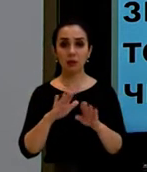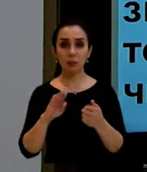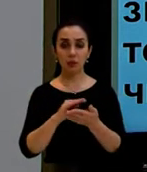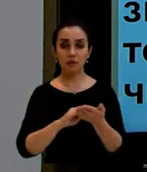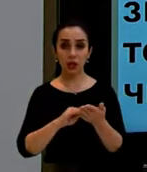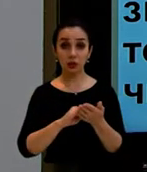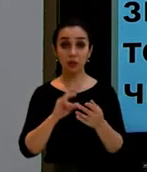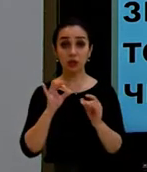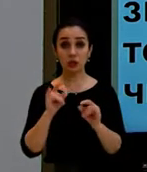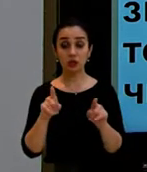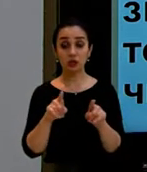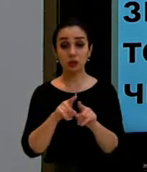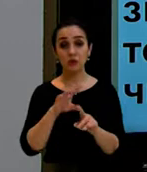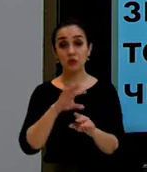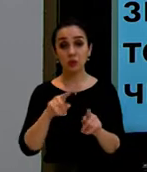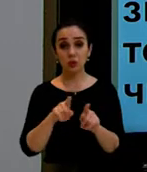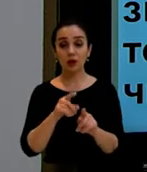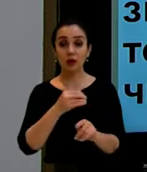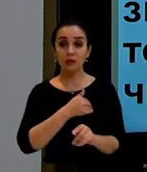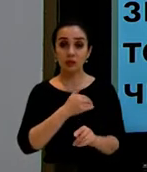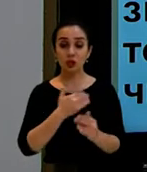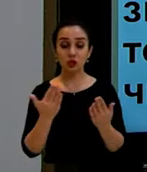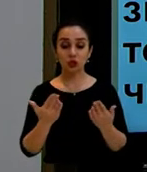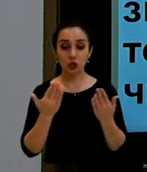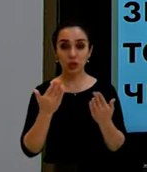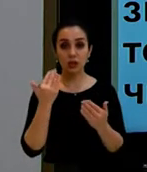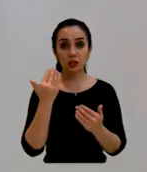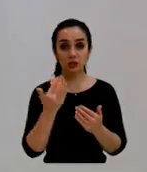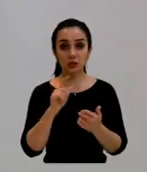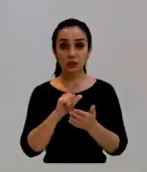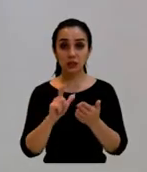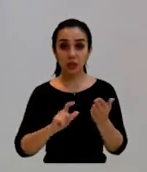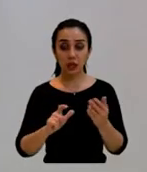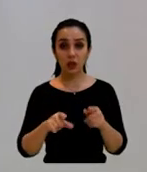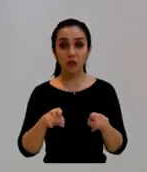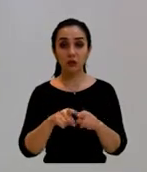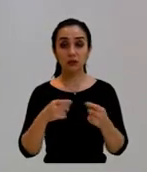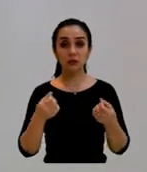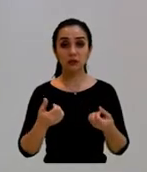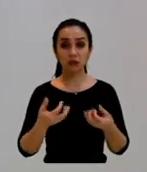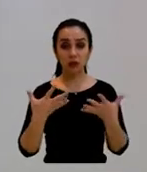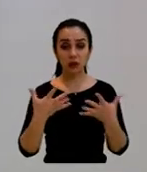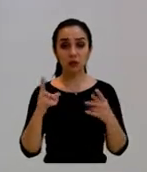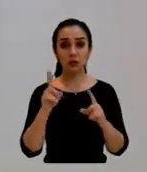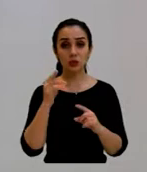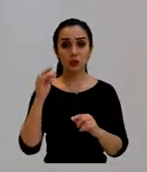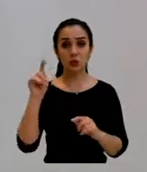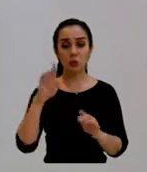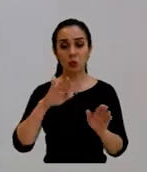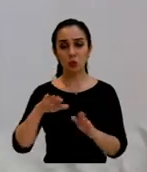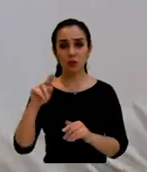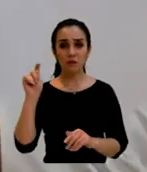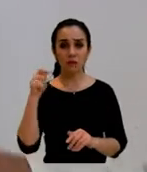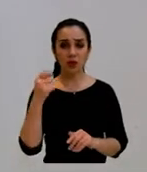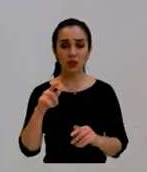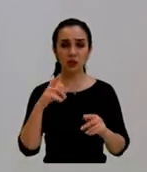же хотелось читать Рубцова». Много было ярких поэтов, особенно послевоенные годы, да?